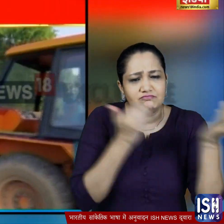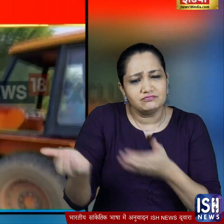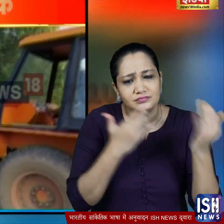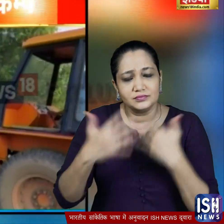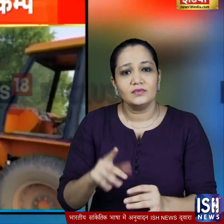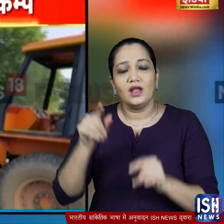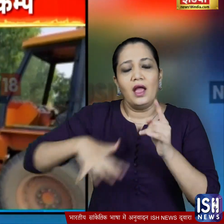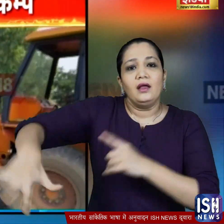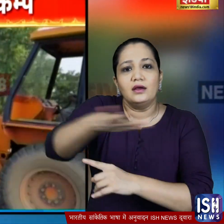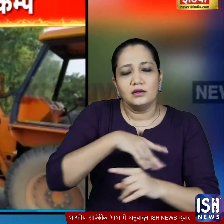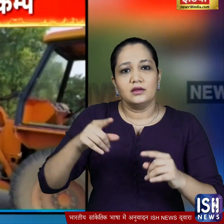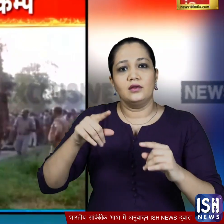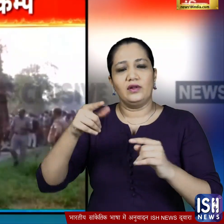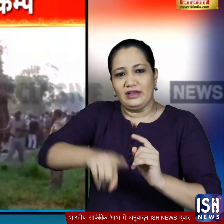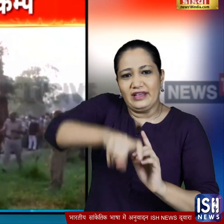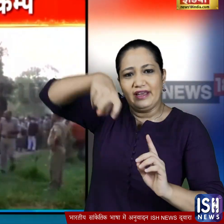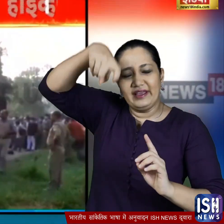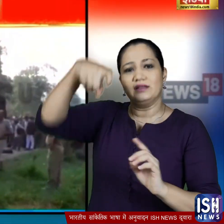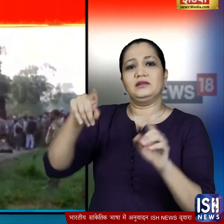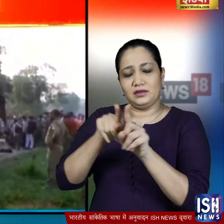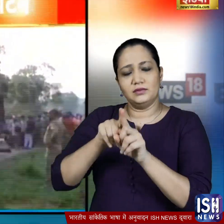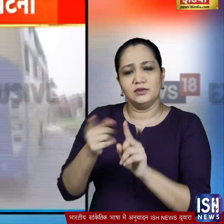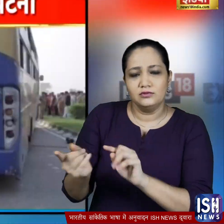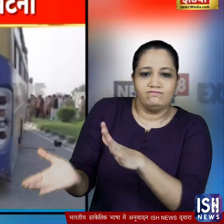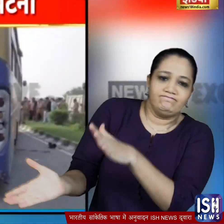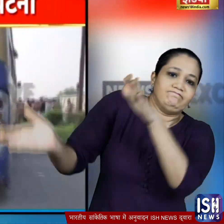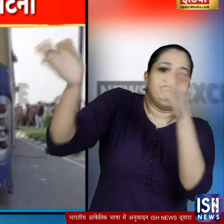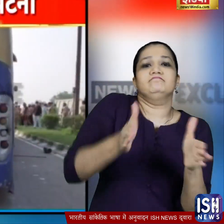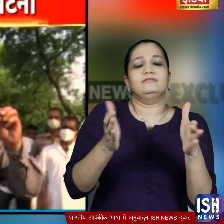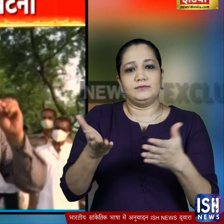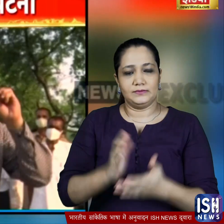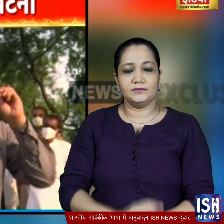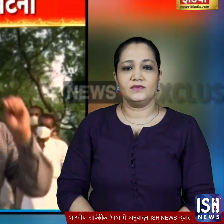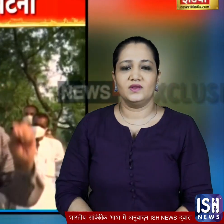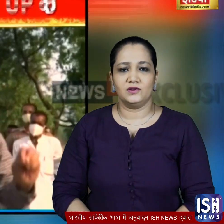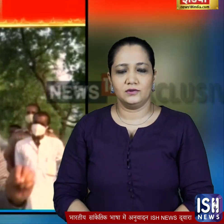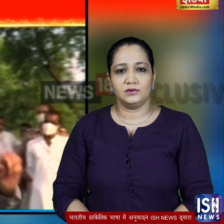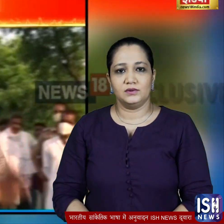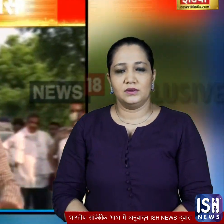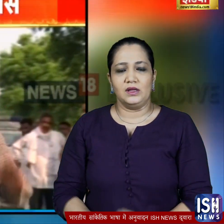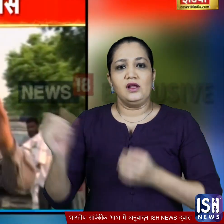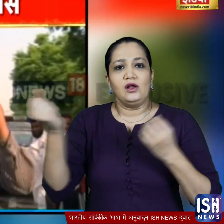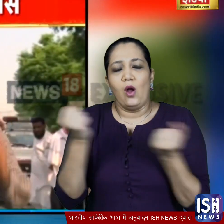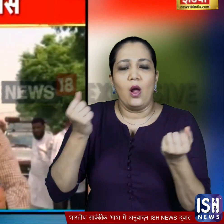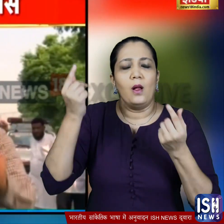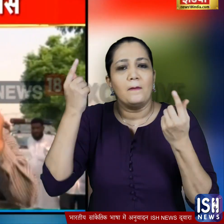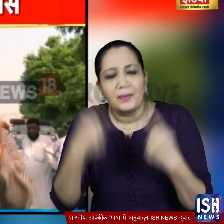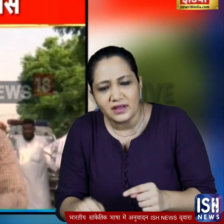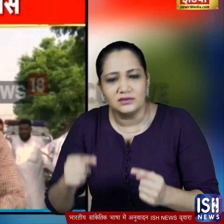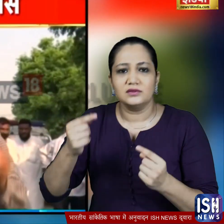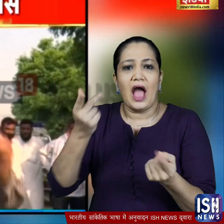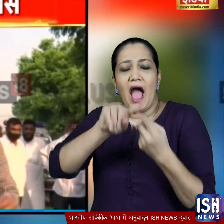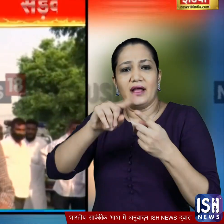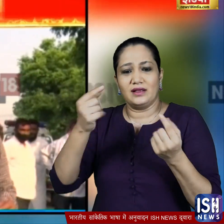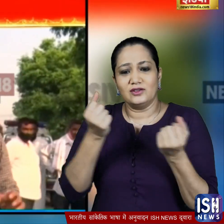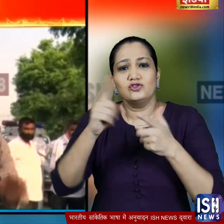वहीं हादसे वाली जगह पर एक क्रेन भी मंगाई गई, जिसकी मदद से उस बस को सीधा किया गया। जीप चालक ने नियंत्रण खो दिया, वो पलट गई, पीछे से आ